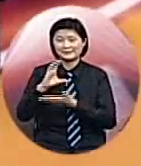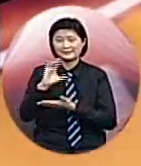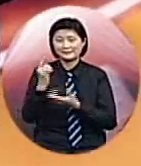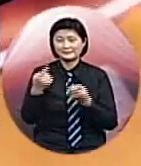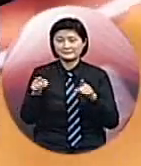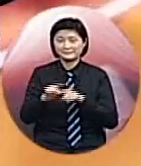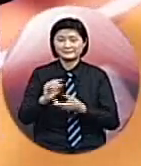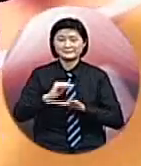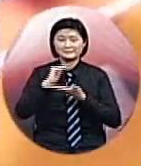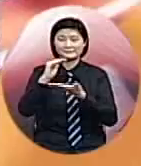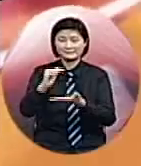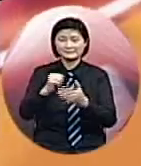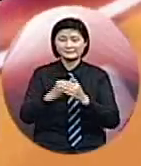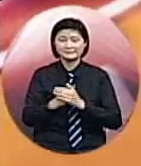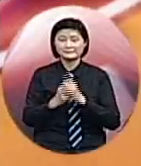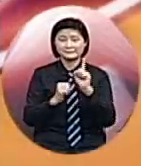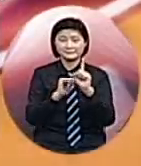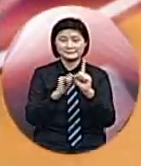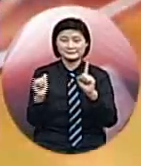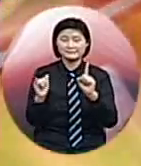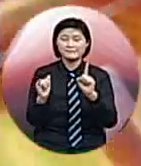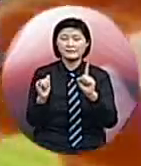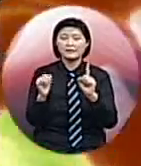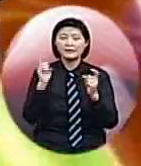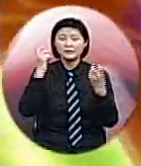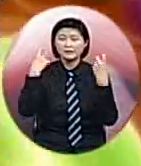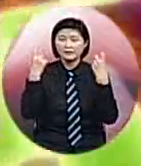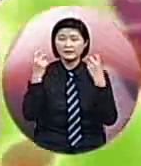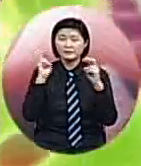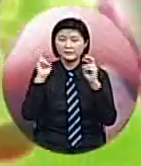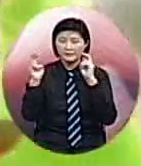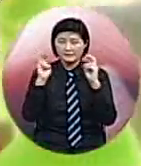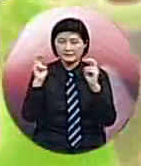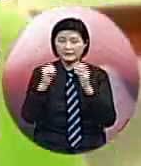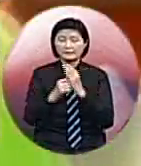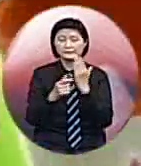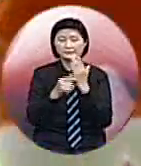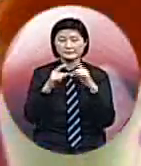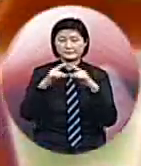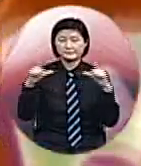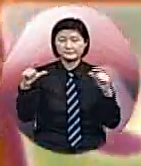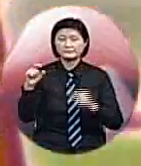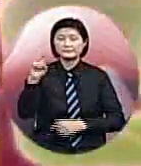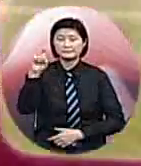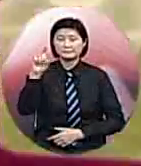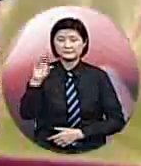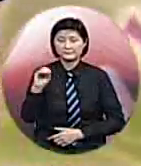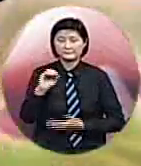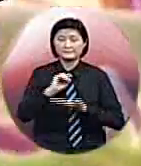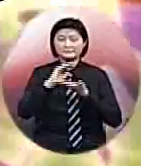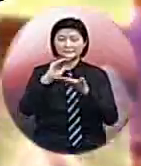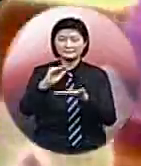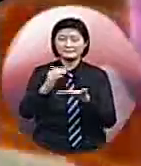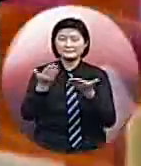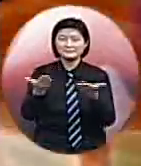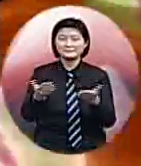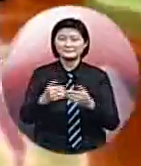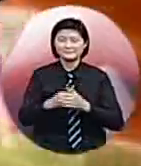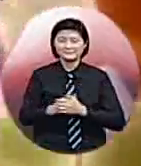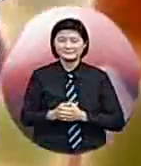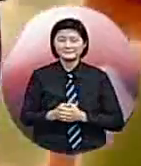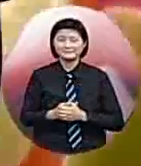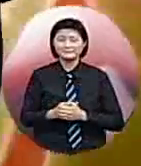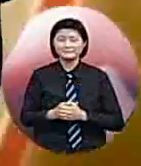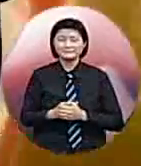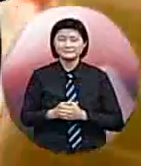함께 보내드리고요. 네. 또 한 분께는 주식회사 새별 여행사에서 10만 원 상품권을 대구로 바로 보내드리도록 하겠습니다.